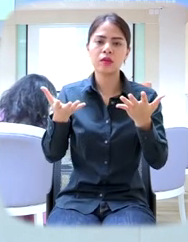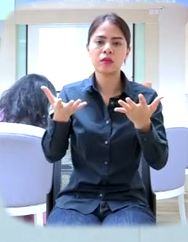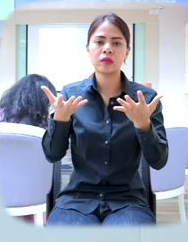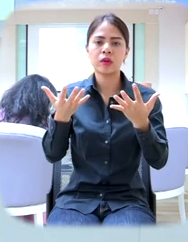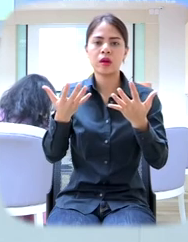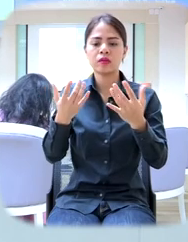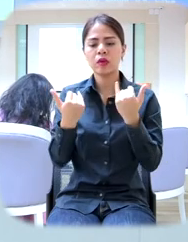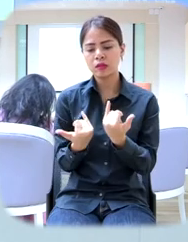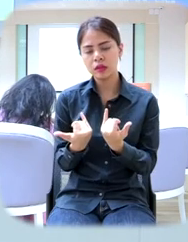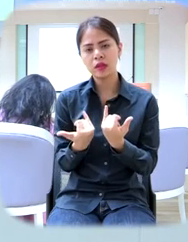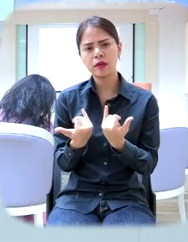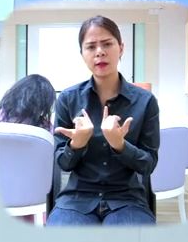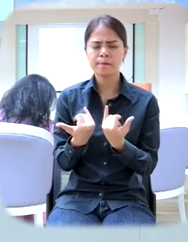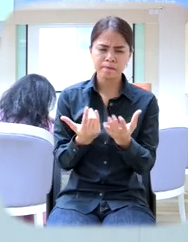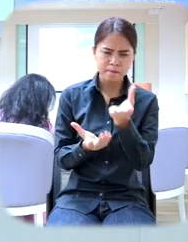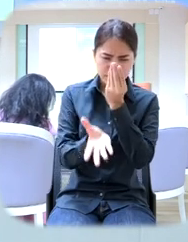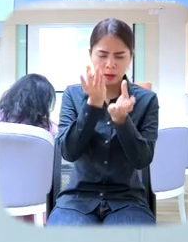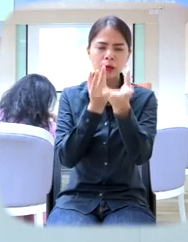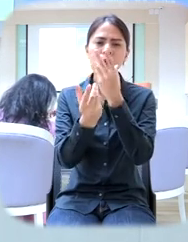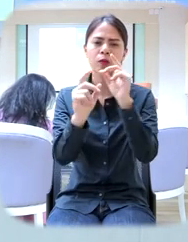ที่ยังเป็นสิ่งที่น่าศึกษาอยู